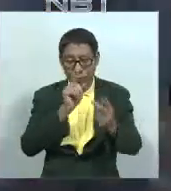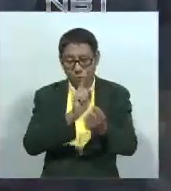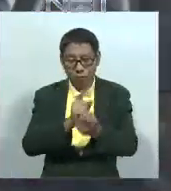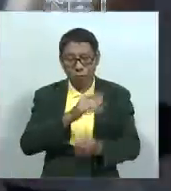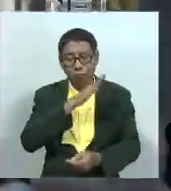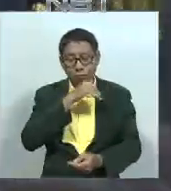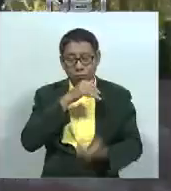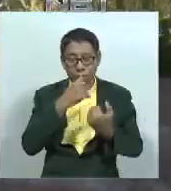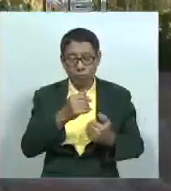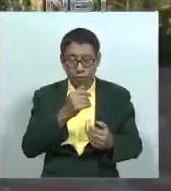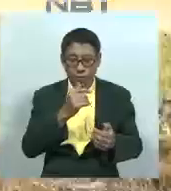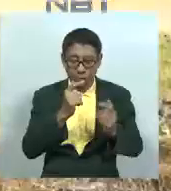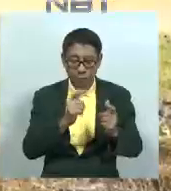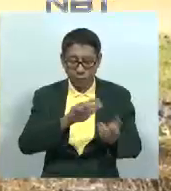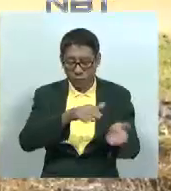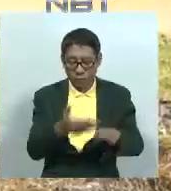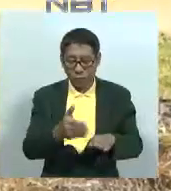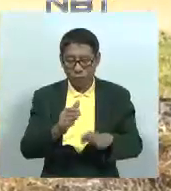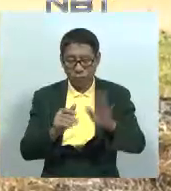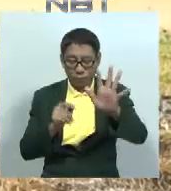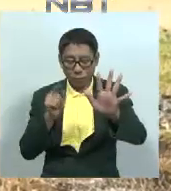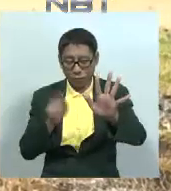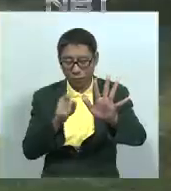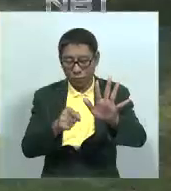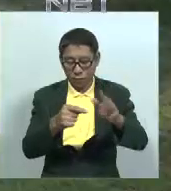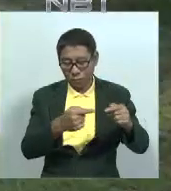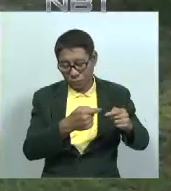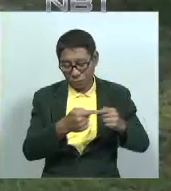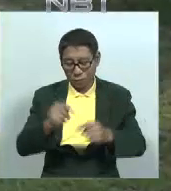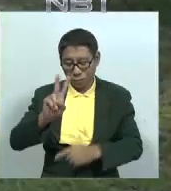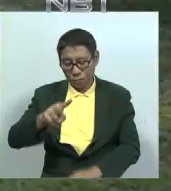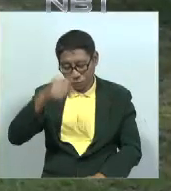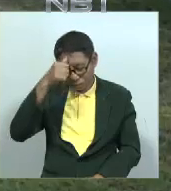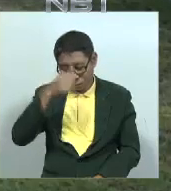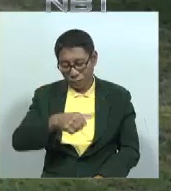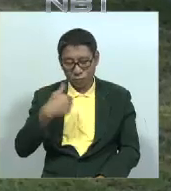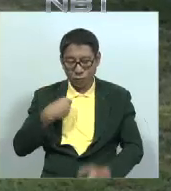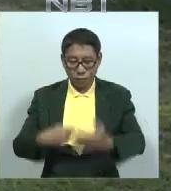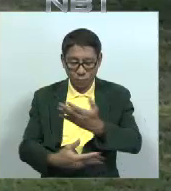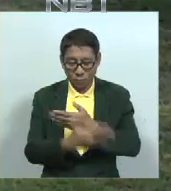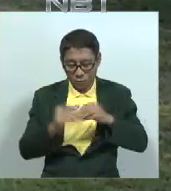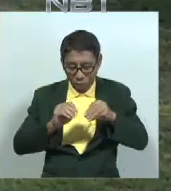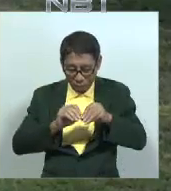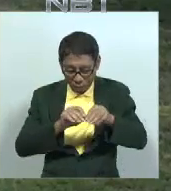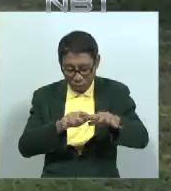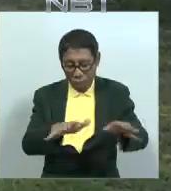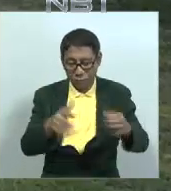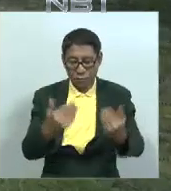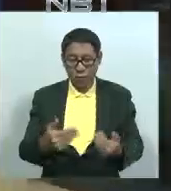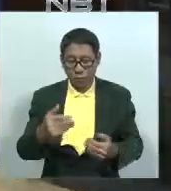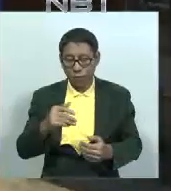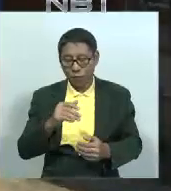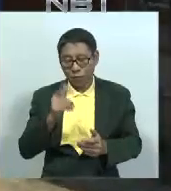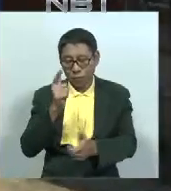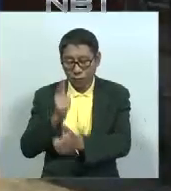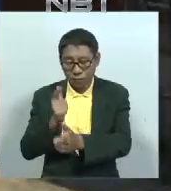บสุกรที่เลี้ยงไว้ในฟาร์มขนาดใหญ่ตายเกินร้อยละ5ติดต่อกันในระยะเวลา2วันถือว่ามีโอกาสแพร่ระบาดส่วนฟาร์มเลี้ยงสุกร